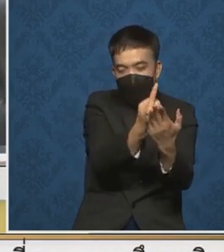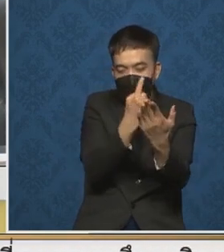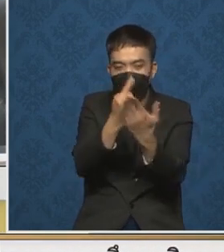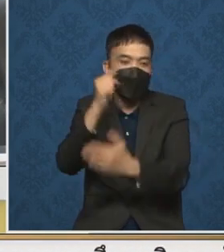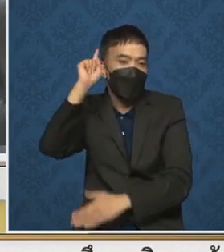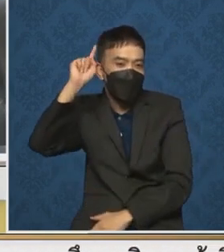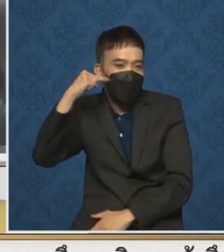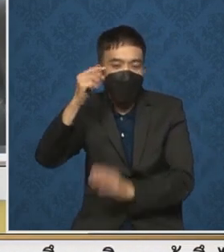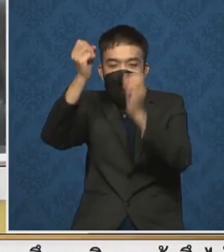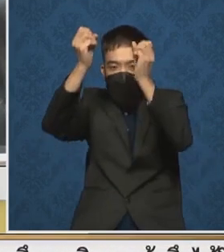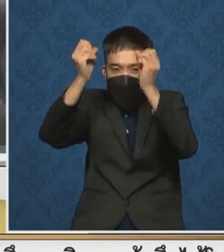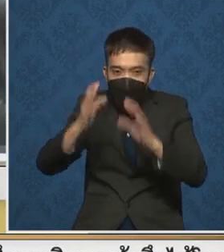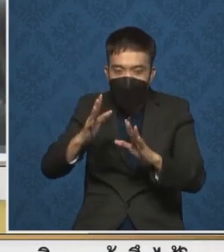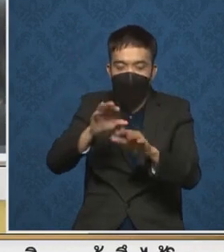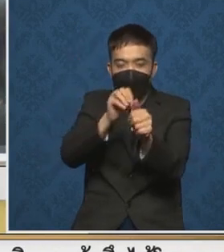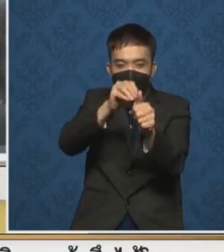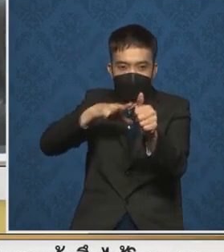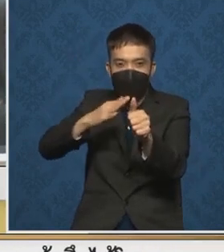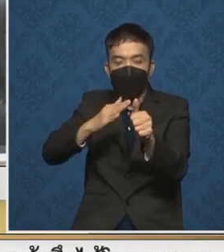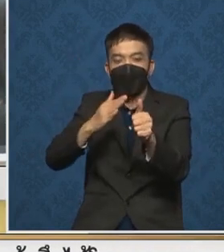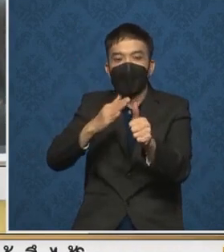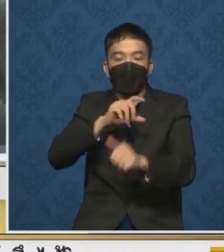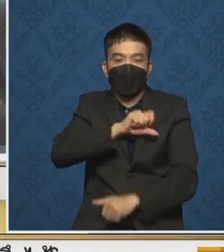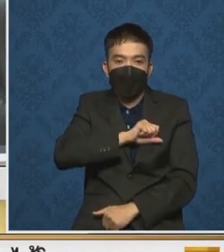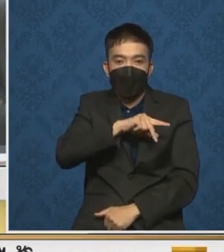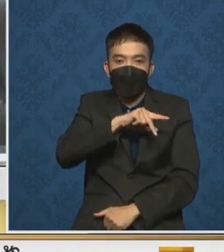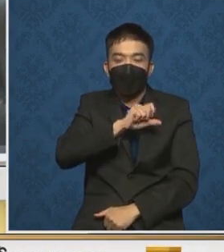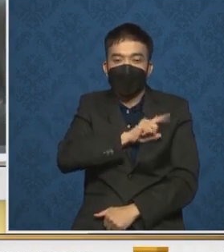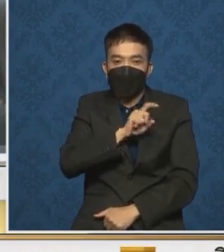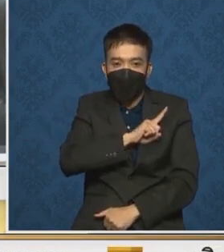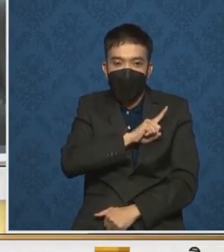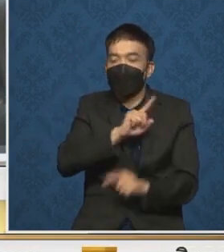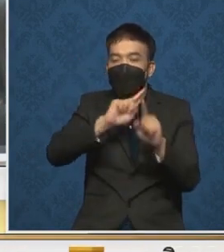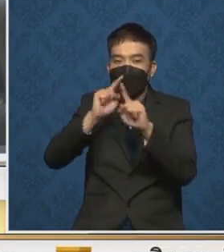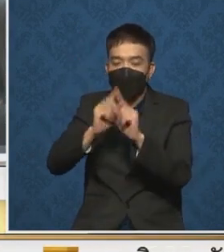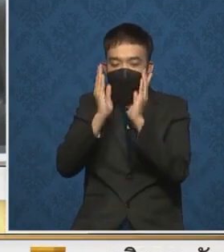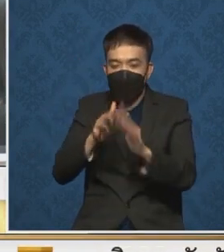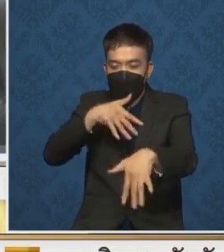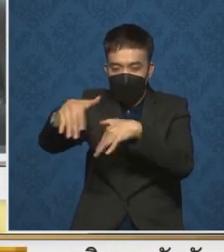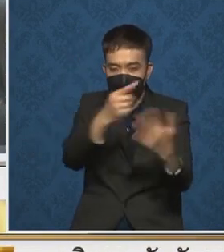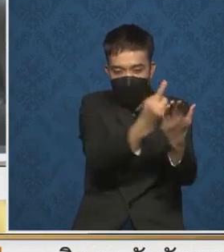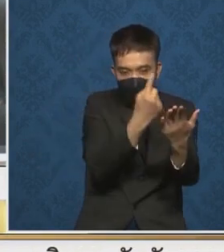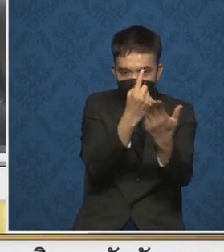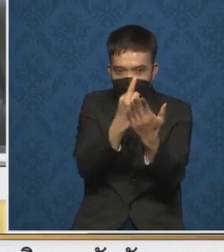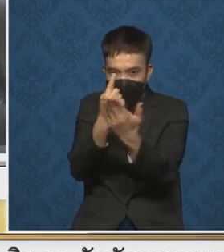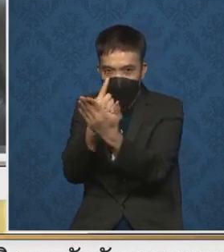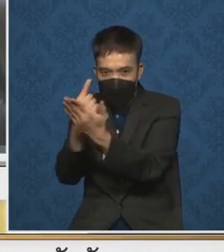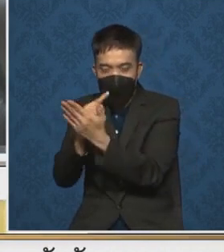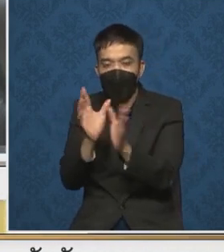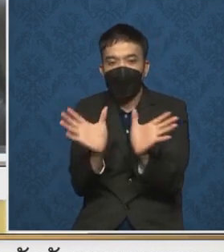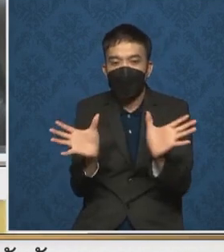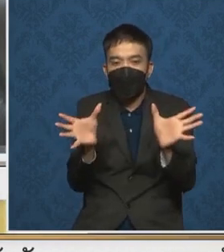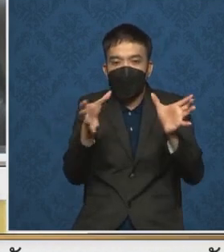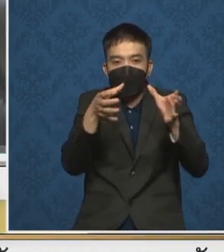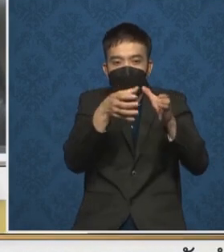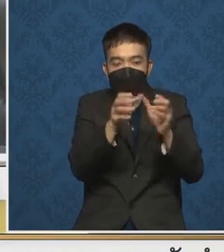ตัแทนคูมีตวแทนผู้ร้สัสนา มีตัแทนภาคปัชชนมากมายเลยเพระว่าปั mã